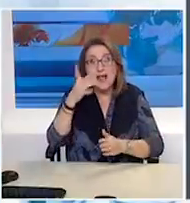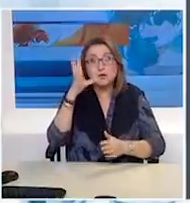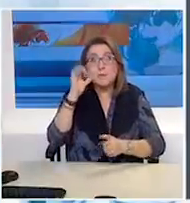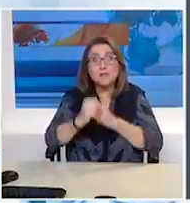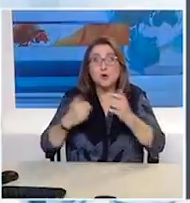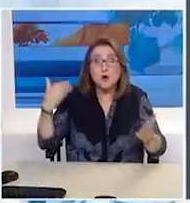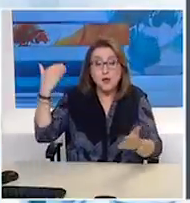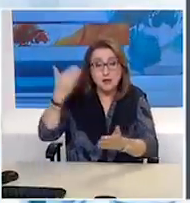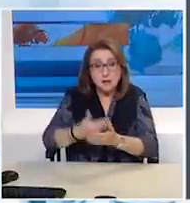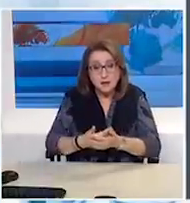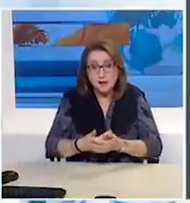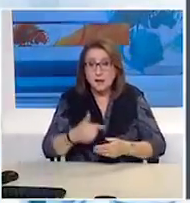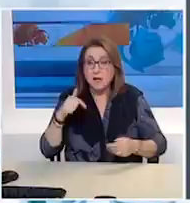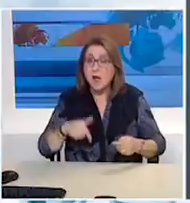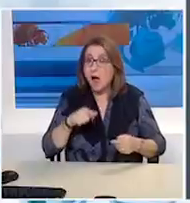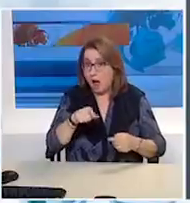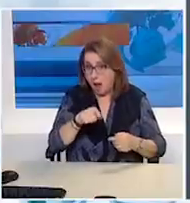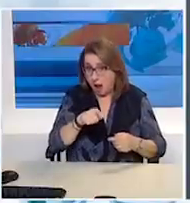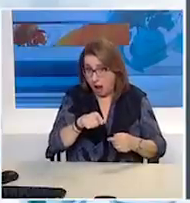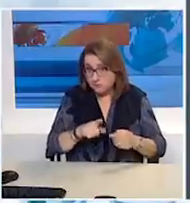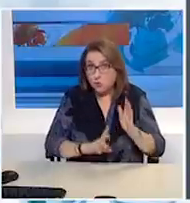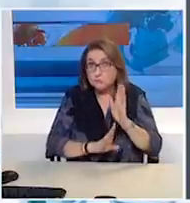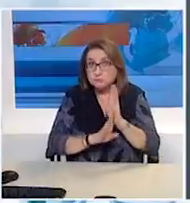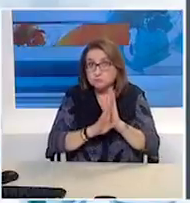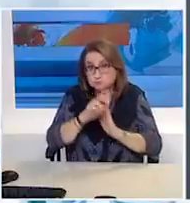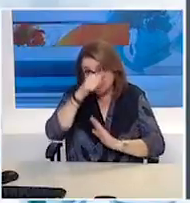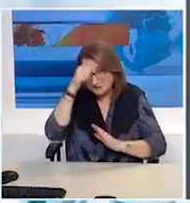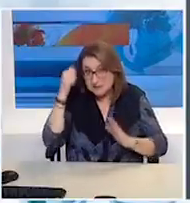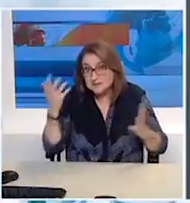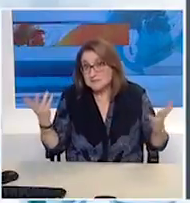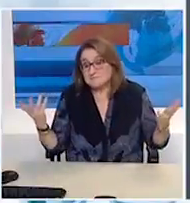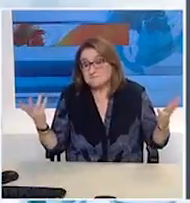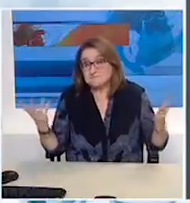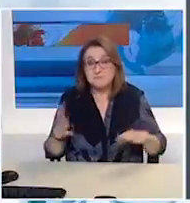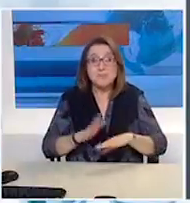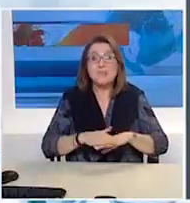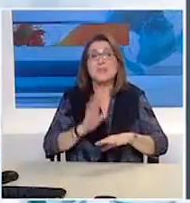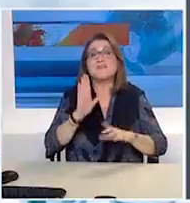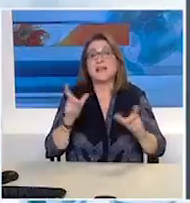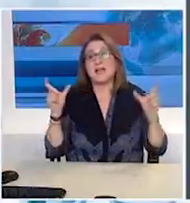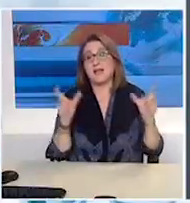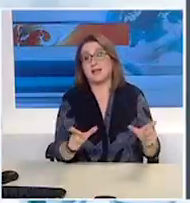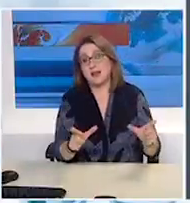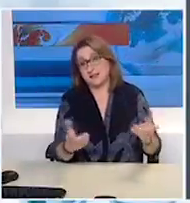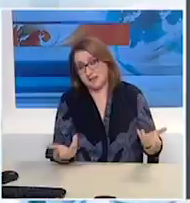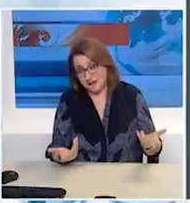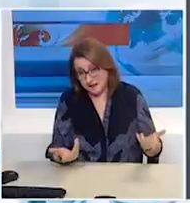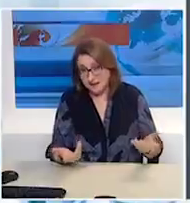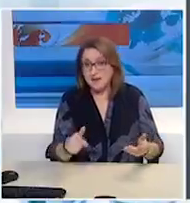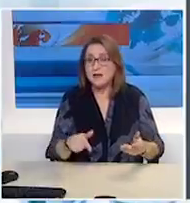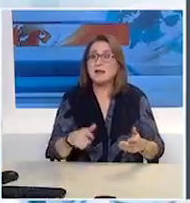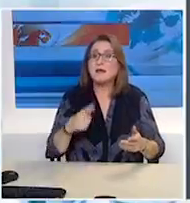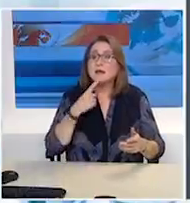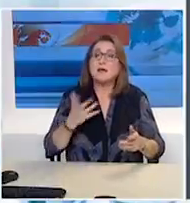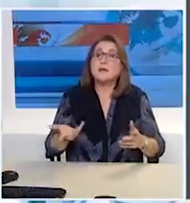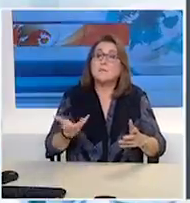ρύπανσης, αλλά είναι σαφές πως δεν ευθύνεται για τη ζέστη του διημέρου. Η μειώση των συγκεντρώσεων των αερίων ρήπων και των